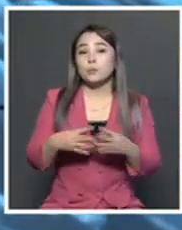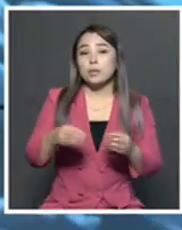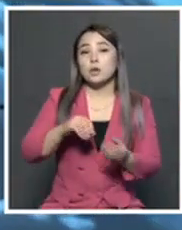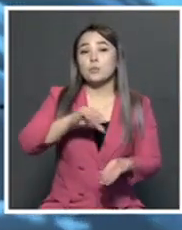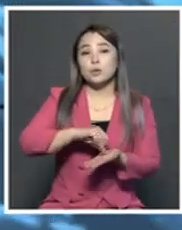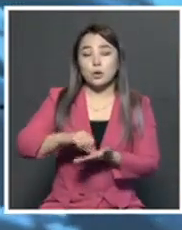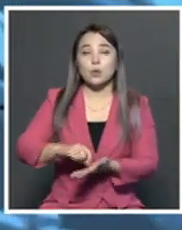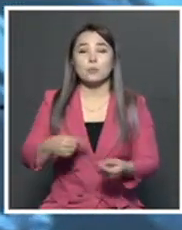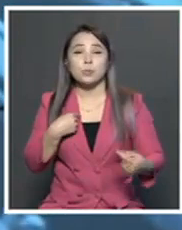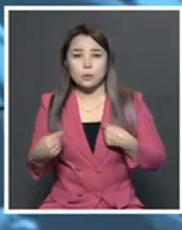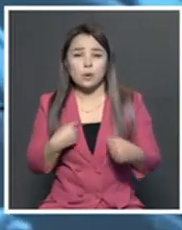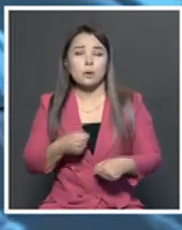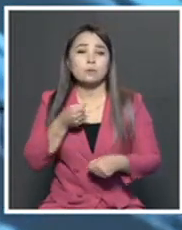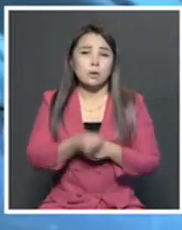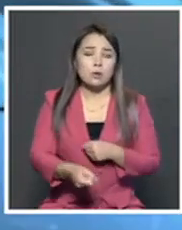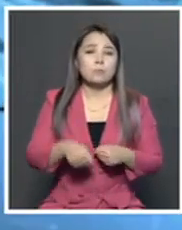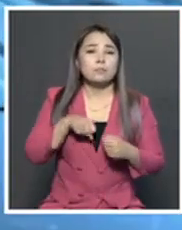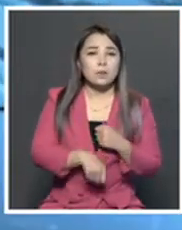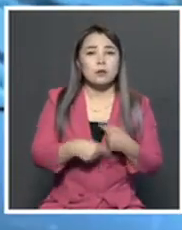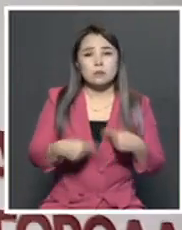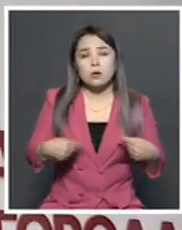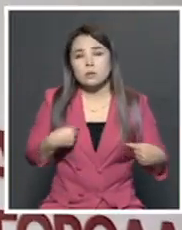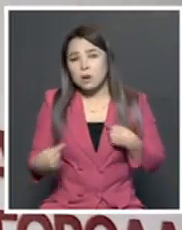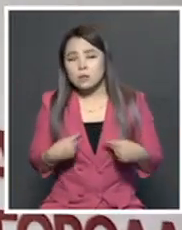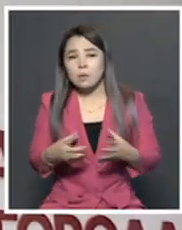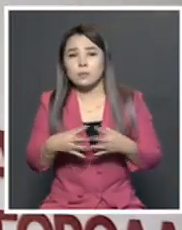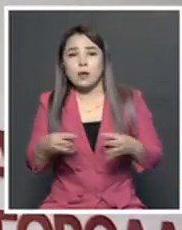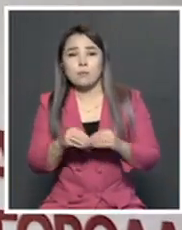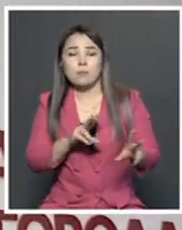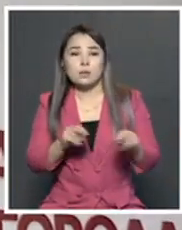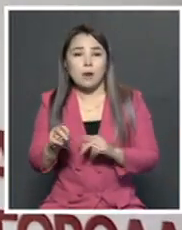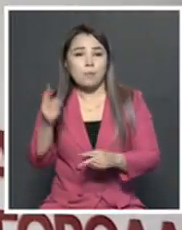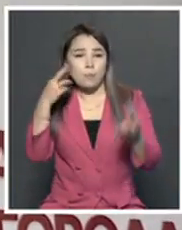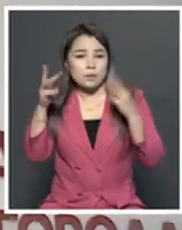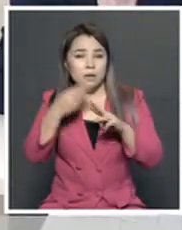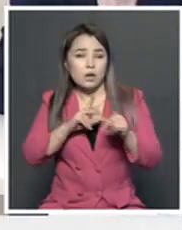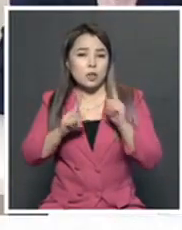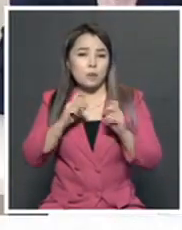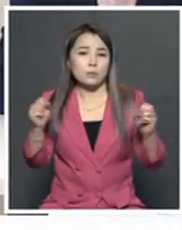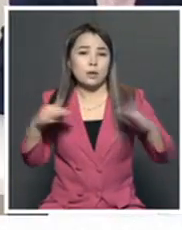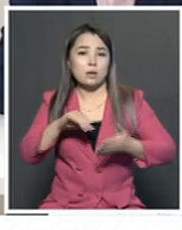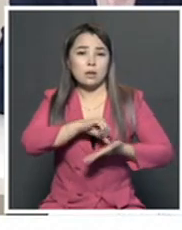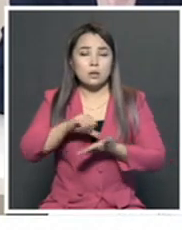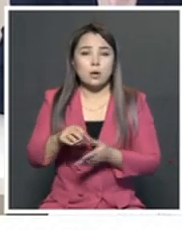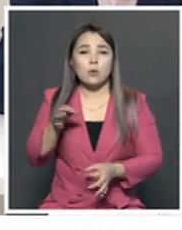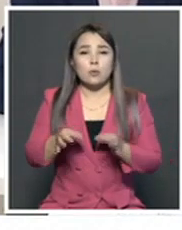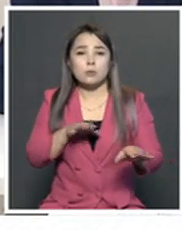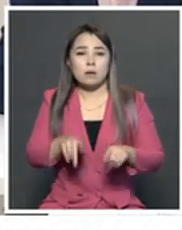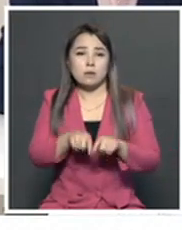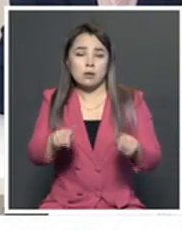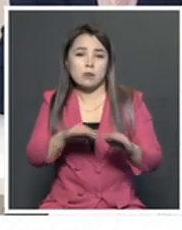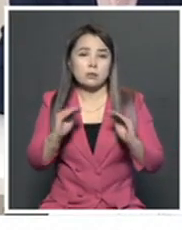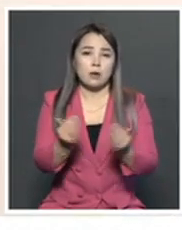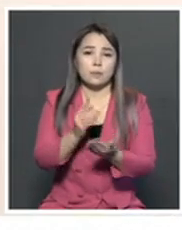мүшелеріне қатысты зорлық-зомбылықтың алдын алу керек. Осыған байланысты елордада бақытты отбасының моделі деп аталатын жиын өтті. Шарада тұрмыстық қылмысты азайту жолдары айтылды.